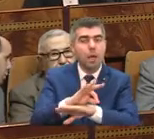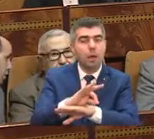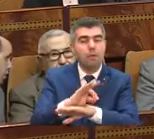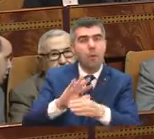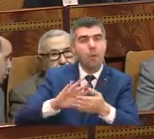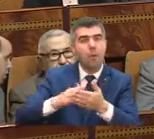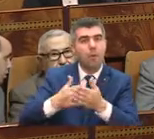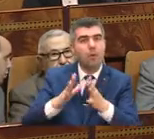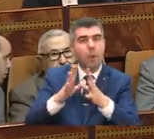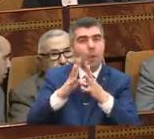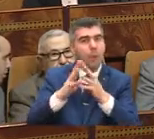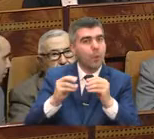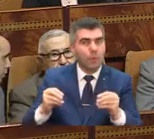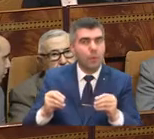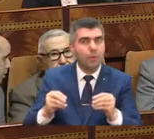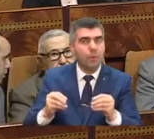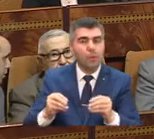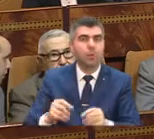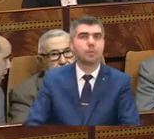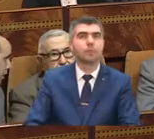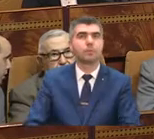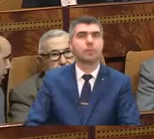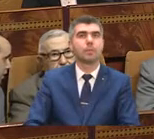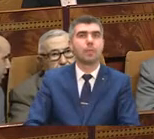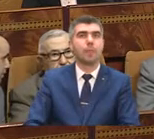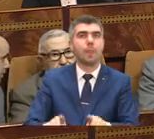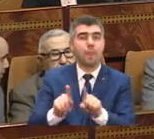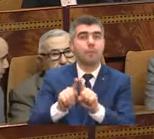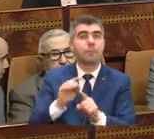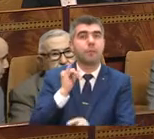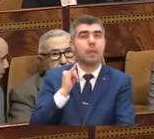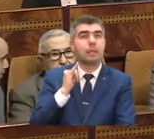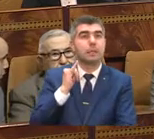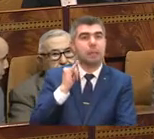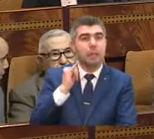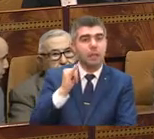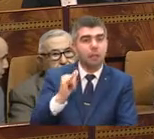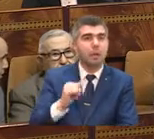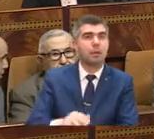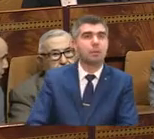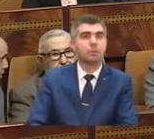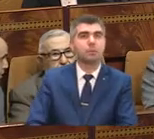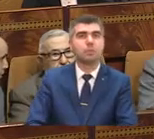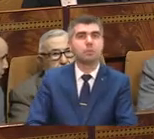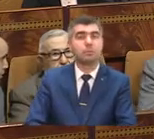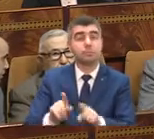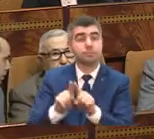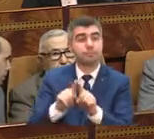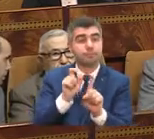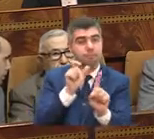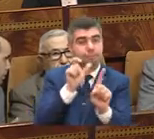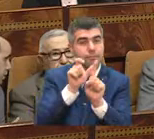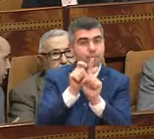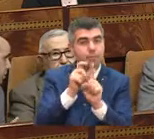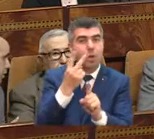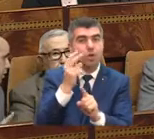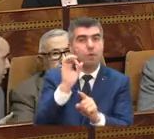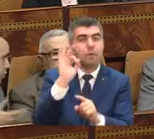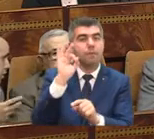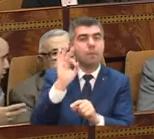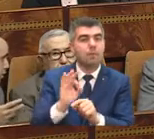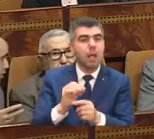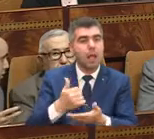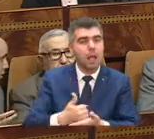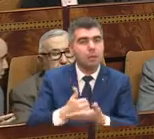الموارد المالية والبشرية أيضا كذلك كتبقى يعني مركزة فقط على التيفيا اللي كتعطى لها